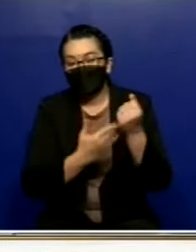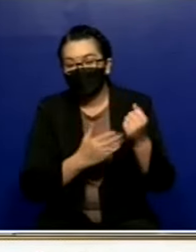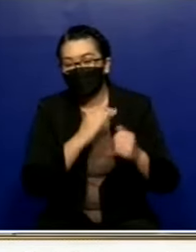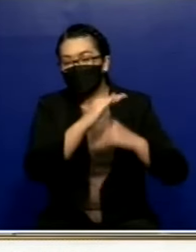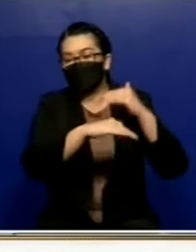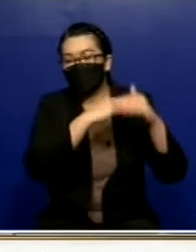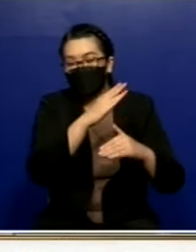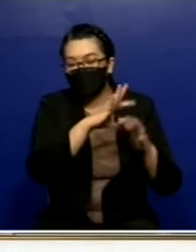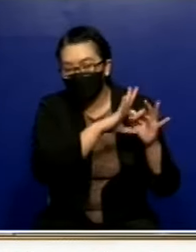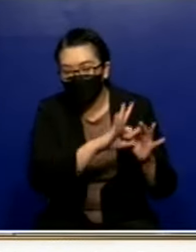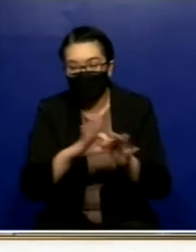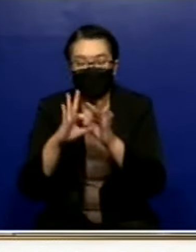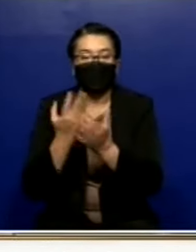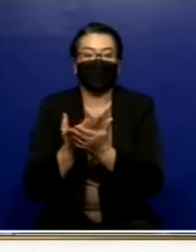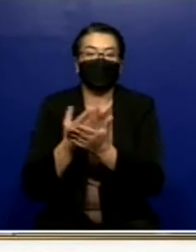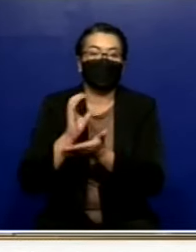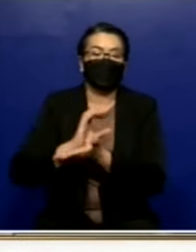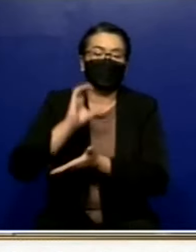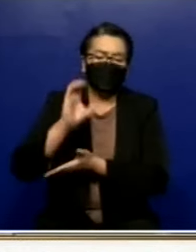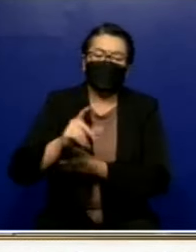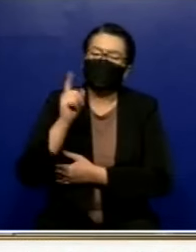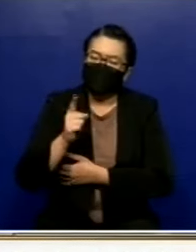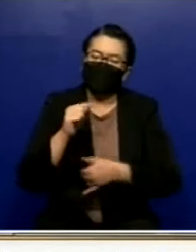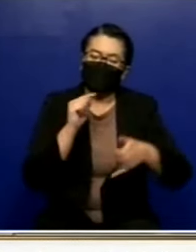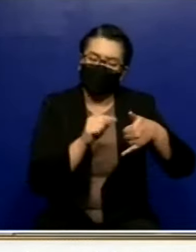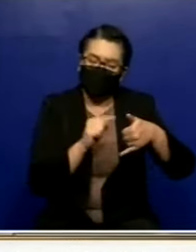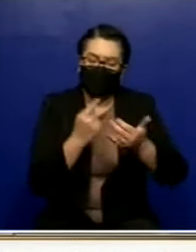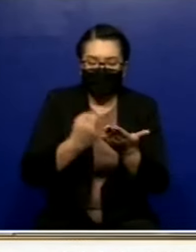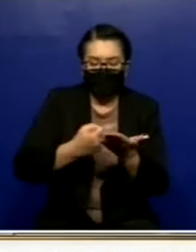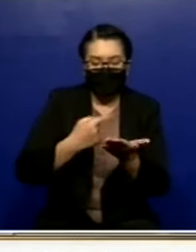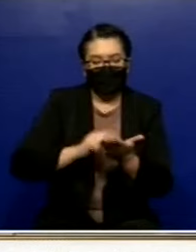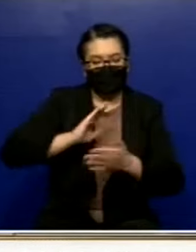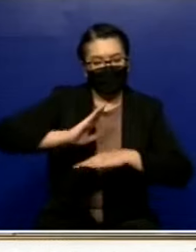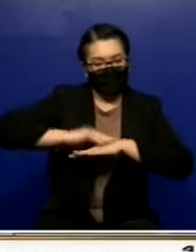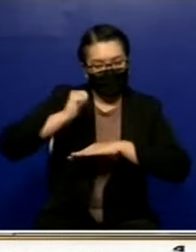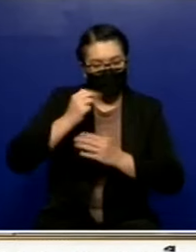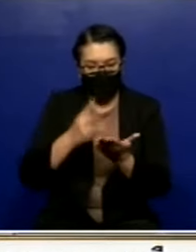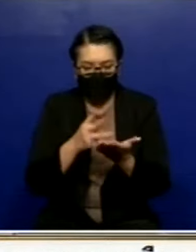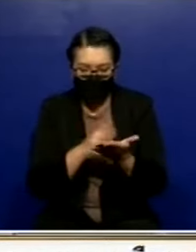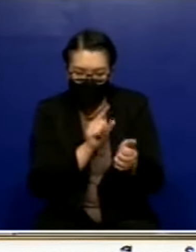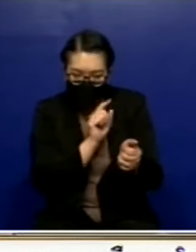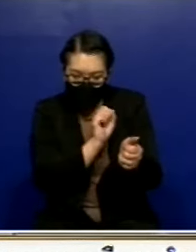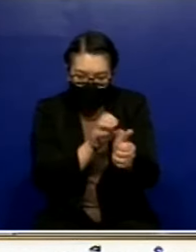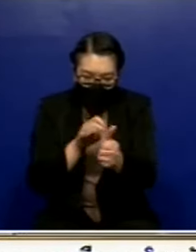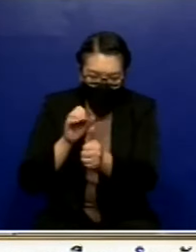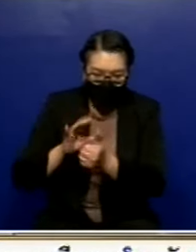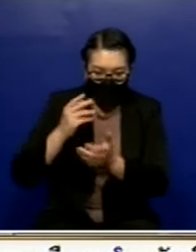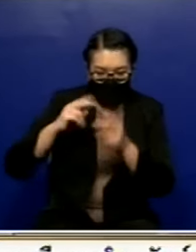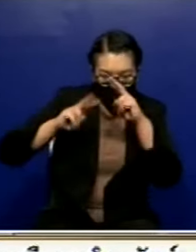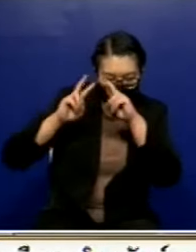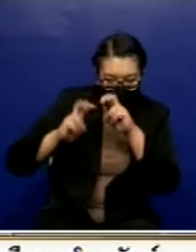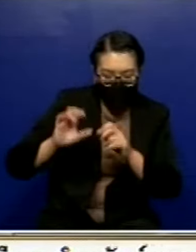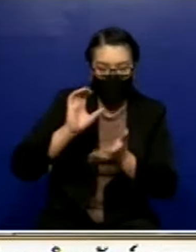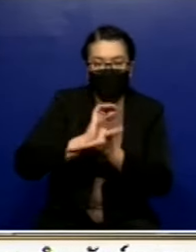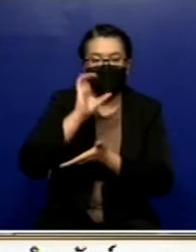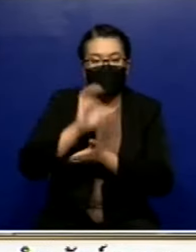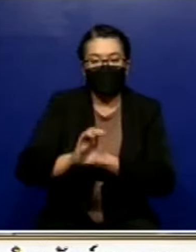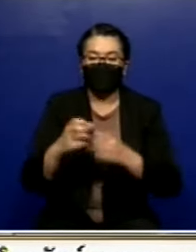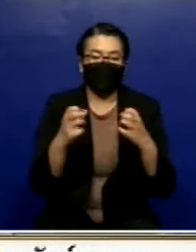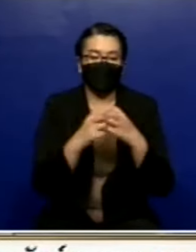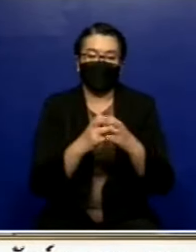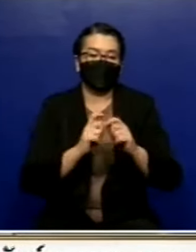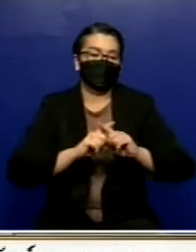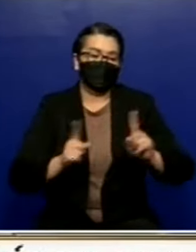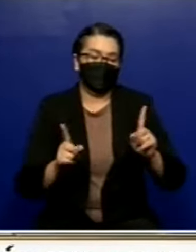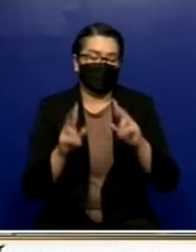ผดไปแล้วสภาพัธต้องเป็นนักสภาคของับพชชต์ที่คอยวิเครางบประมาณแต่ถาทำงานไม่เป็นมา